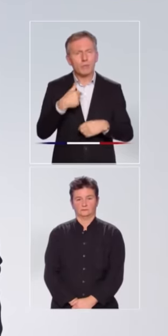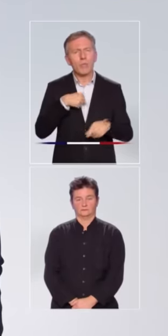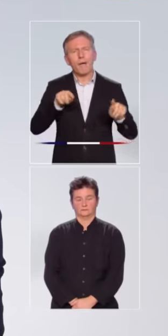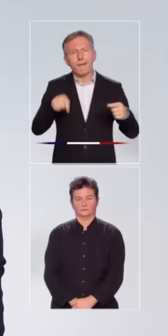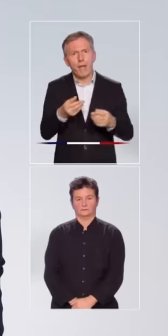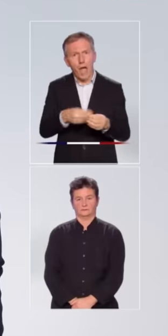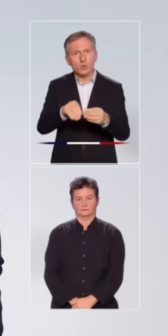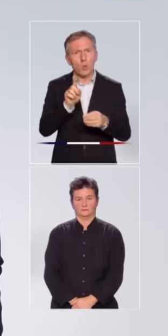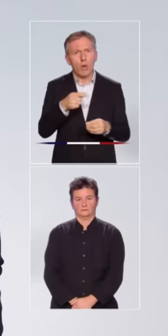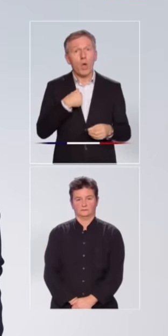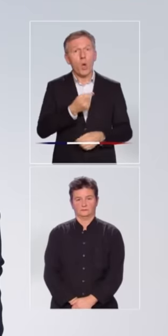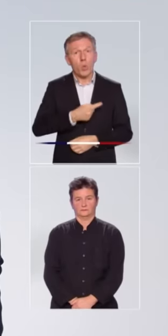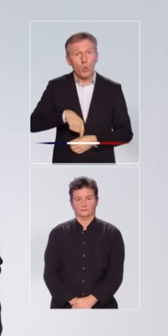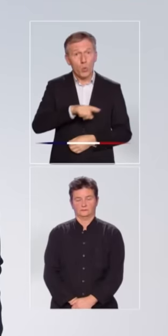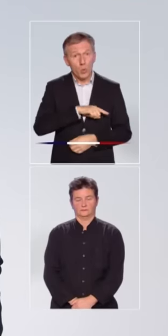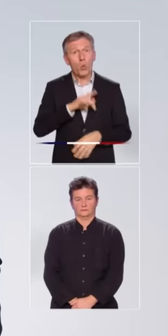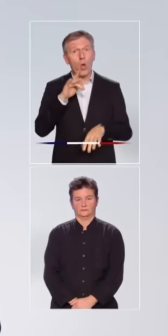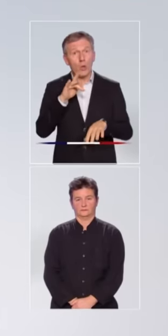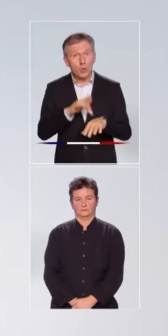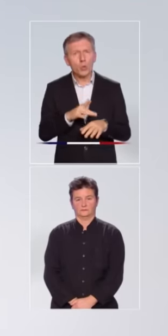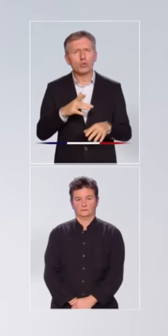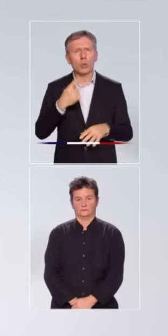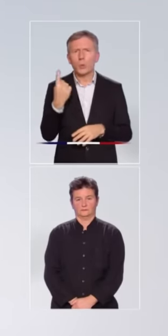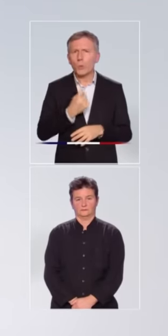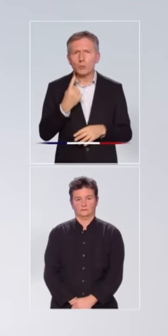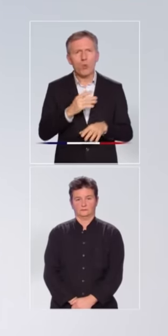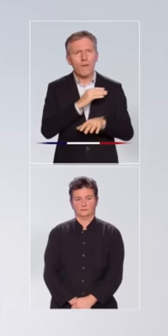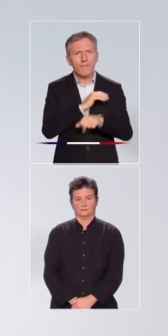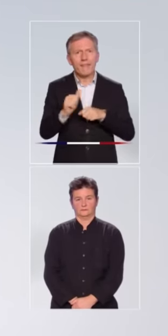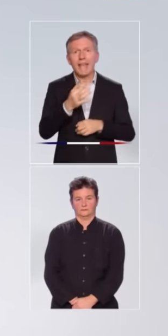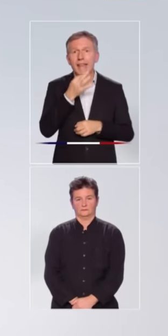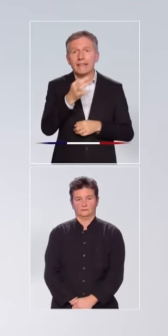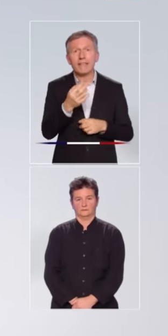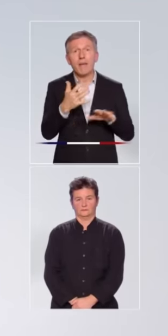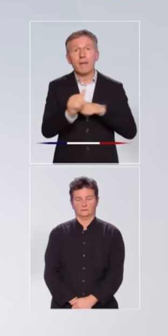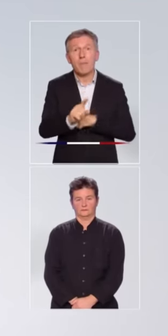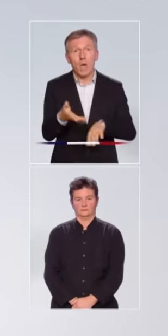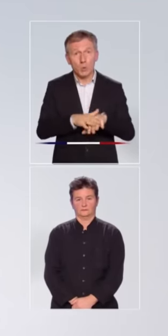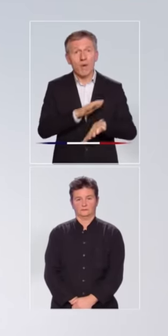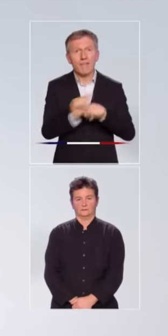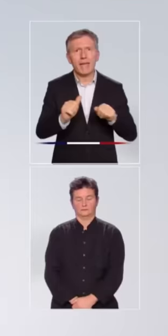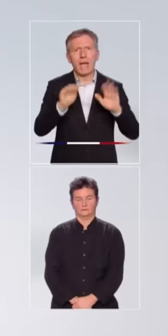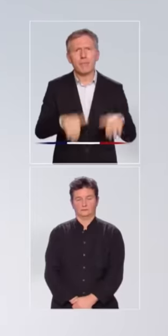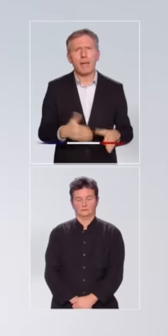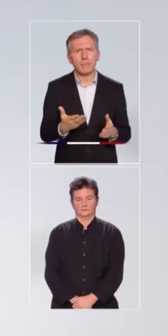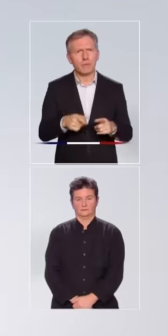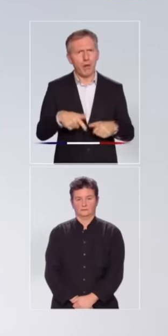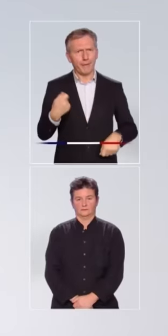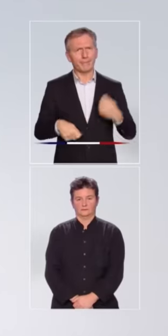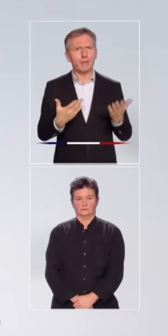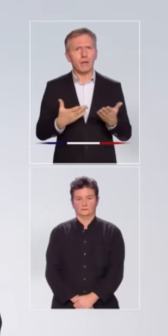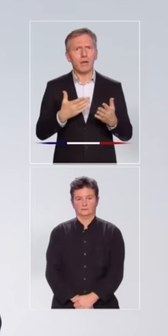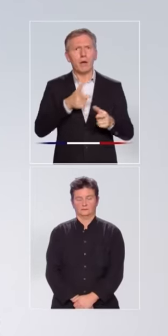rappeler, que nous ayons systématiquement fait ce que nous disions que nous n'allions pas faire. Ce qui relativise aussi les propos